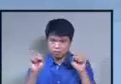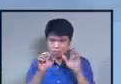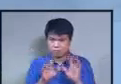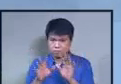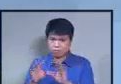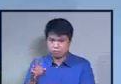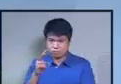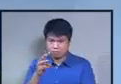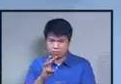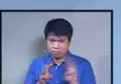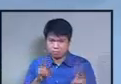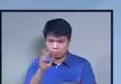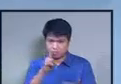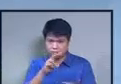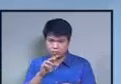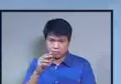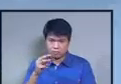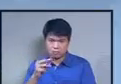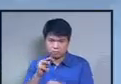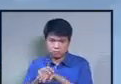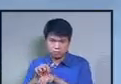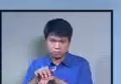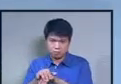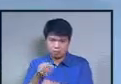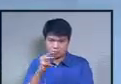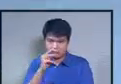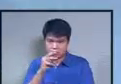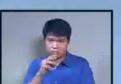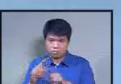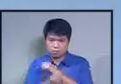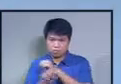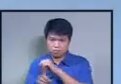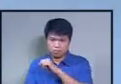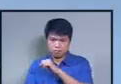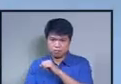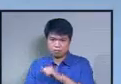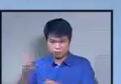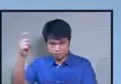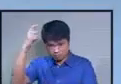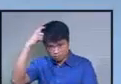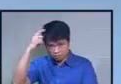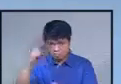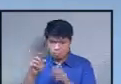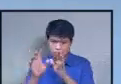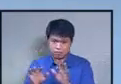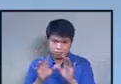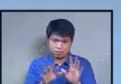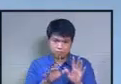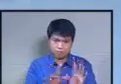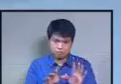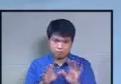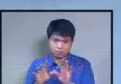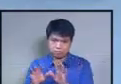Visayas, Palawan, Mindoro provinces, Batangas, Cavite, Zambales at Bataan. Localized thunderstorms naman po ang dahilan